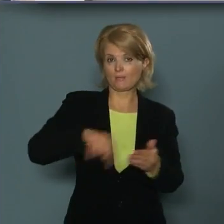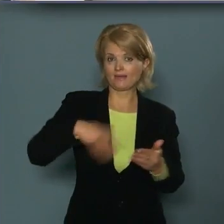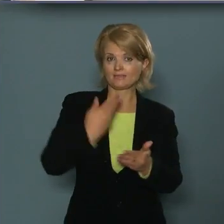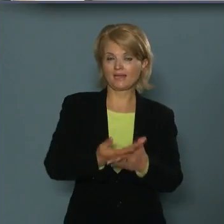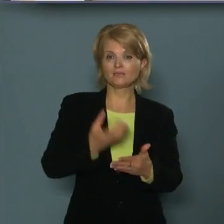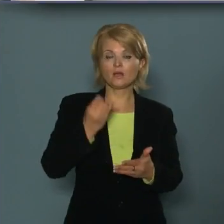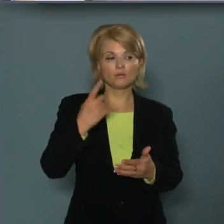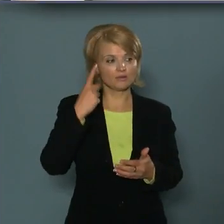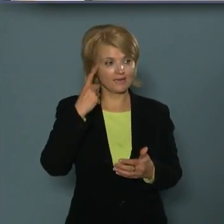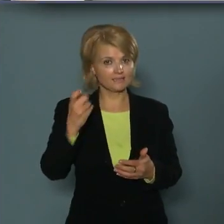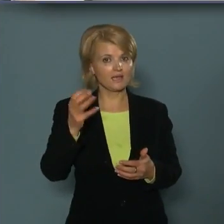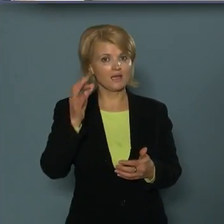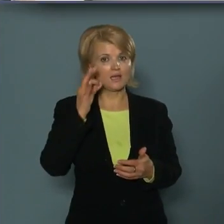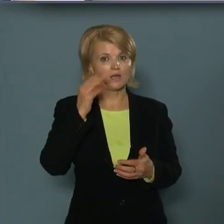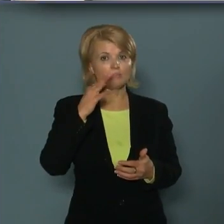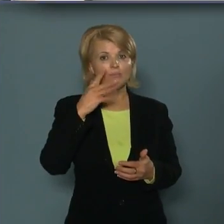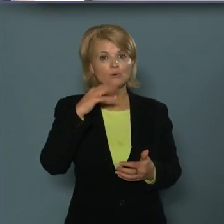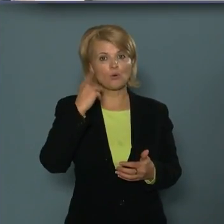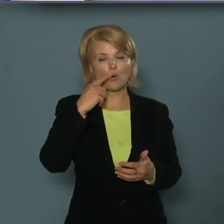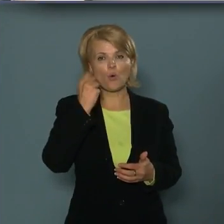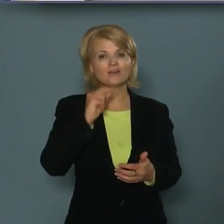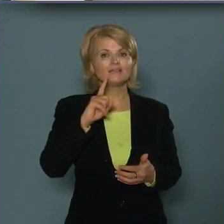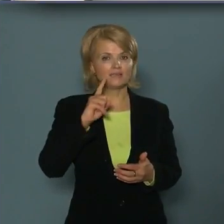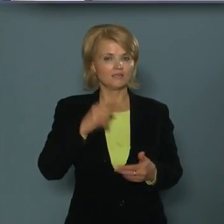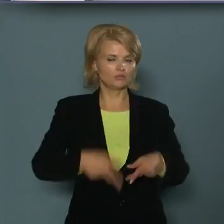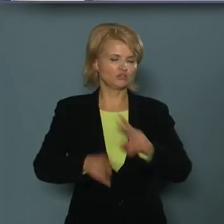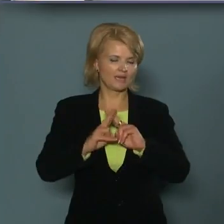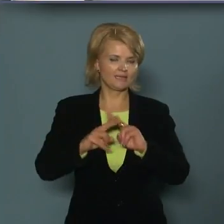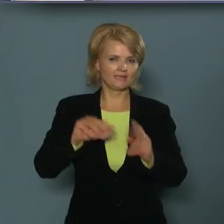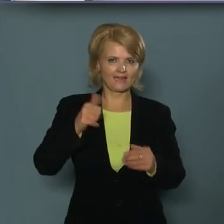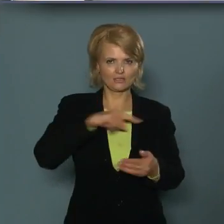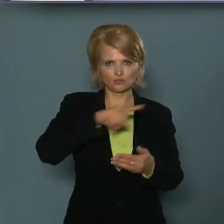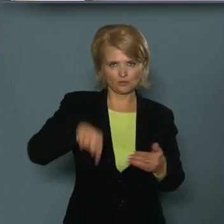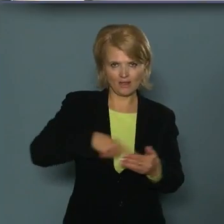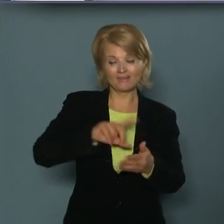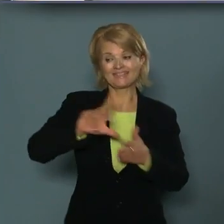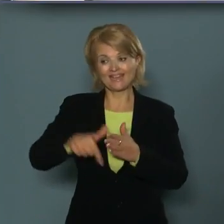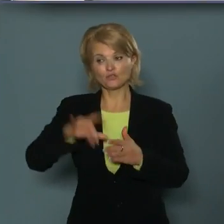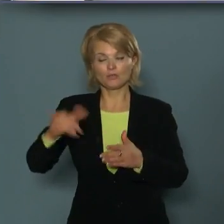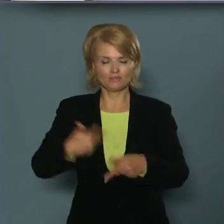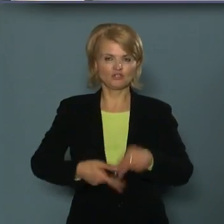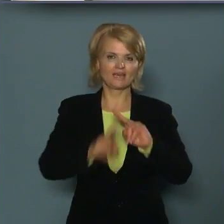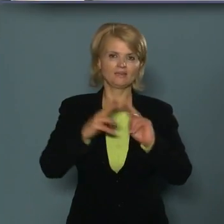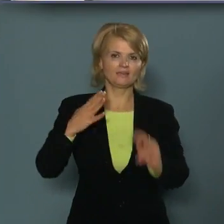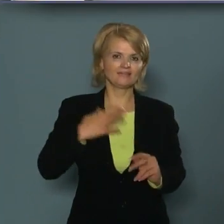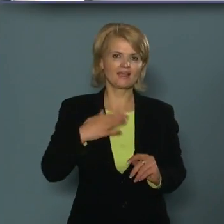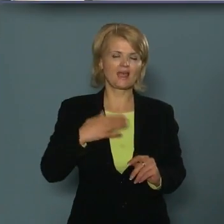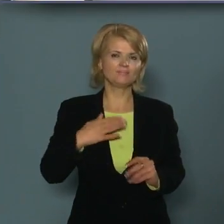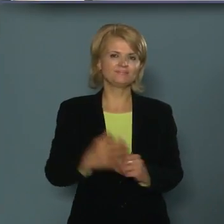ezt észrevettük Brodyval, mert Brody volt az egyes számú segítőtársam az első lemez és a továbbiak elkészítésében